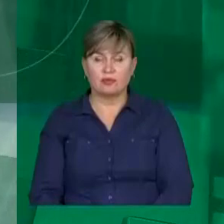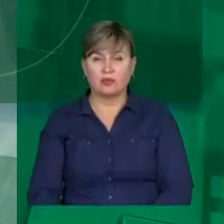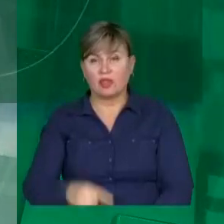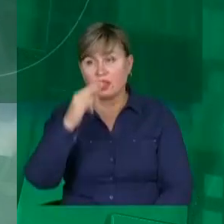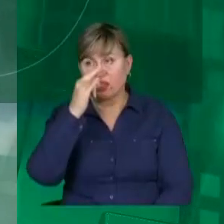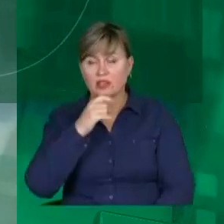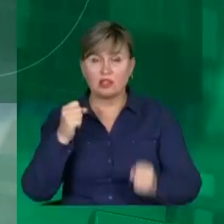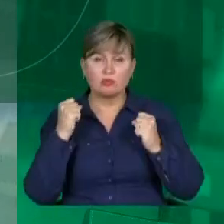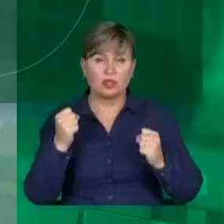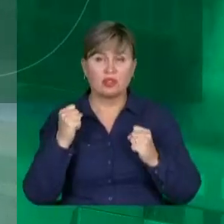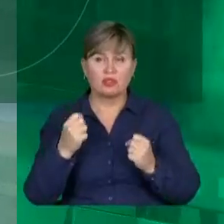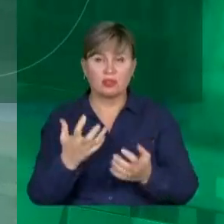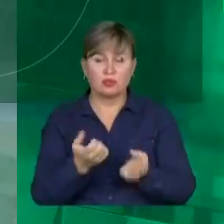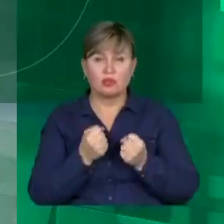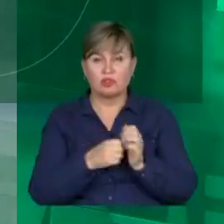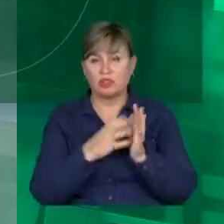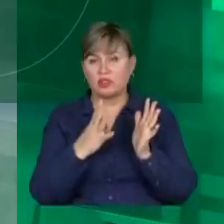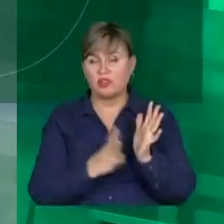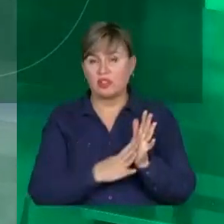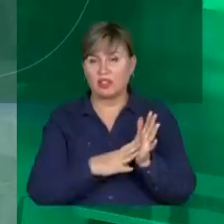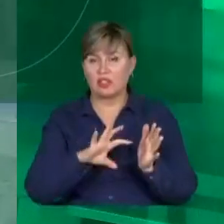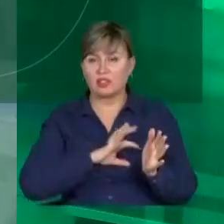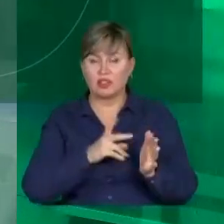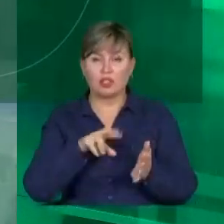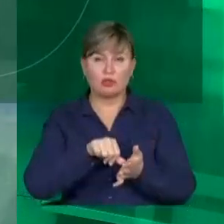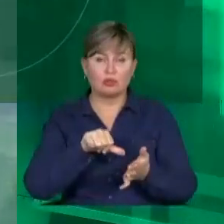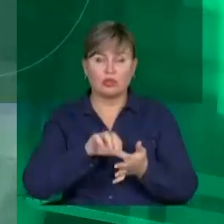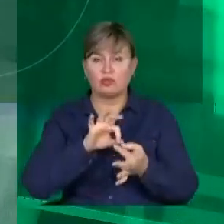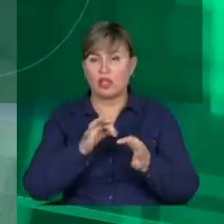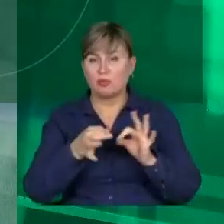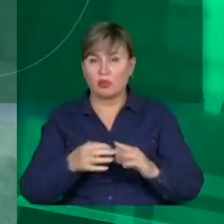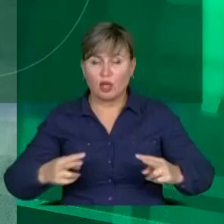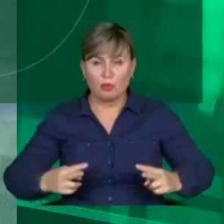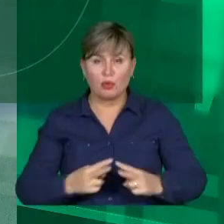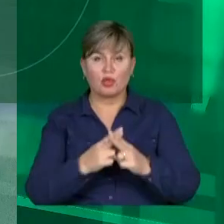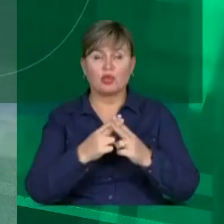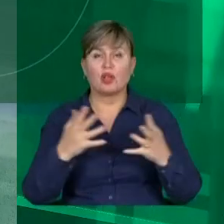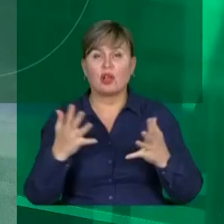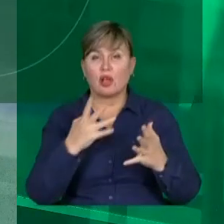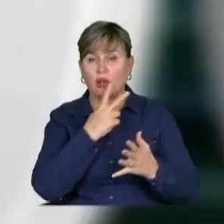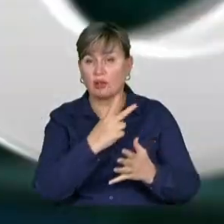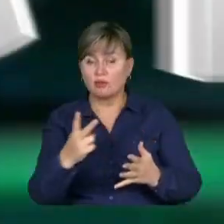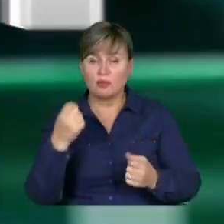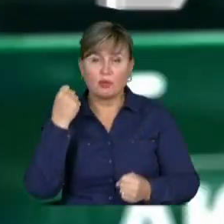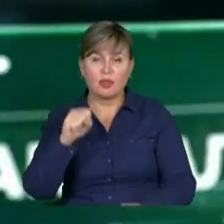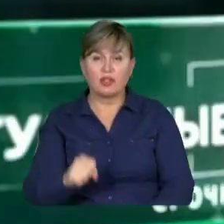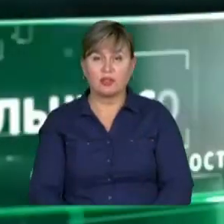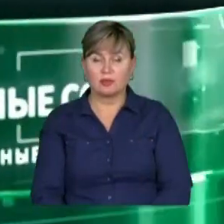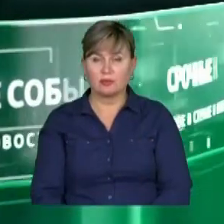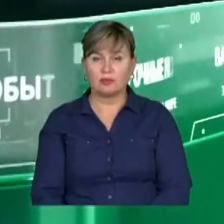Казахстанские спортсмены завоевали 19 лицензий для участия в Олимпиаде в Париже. Каковы шансы на победы?